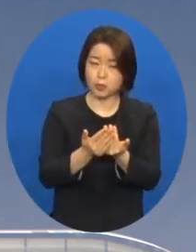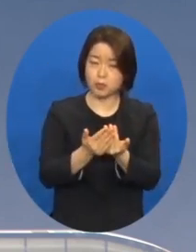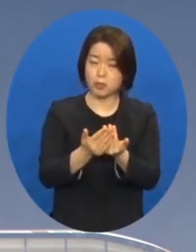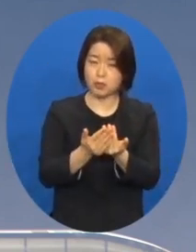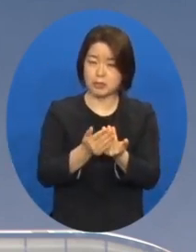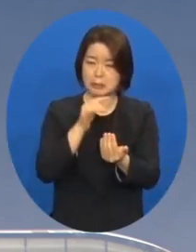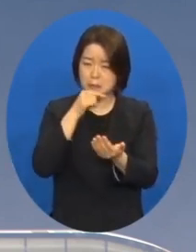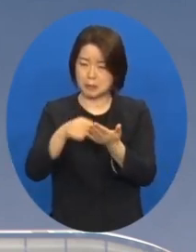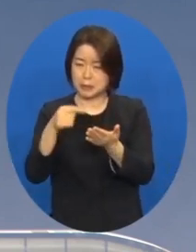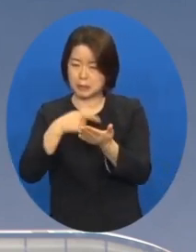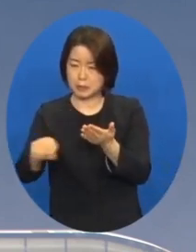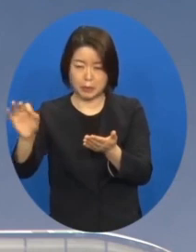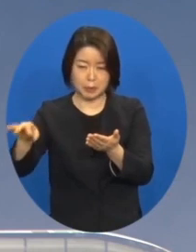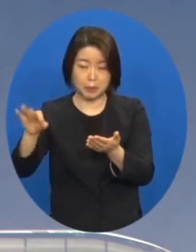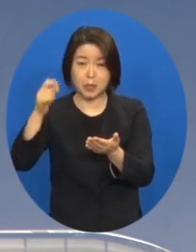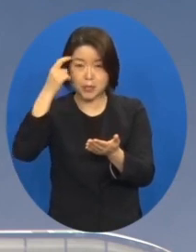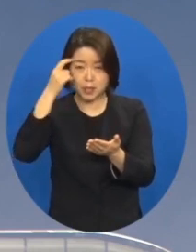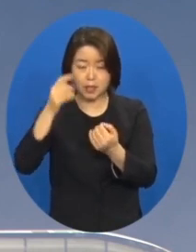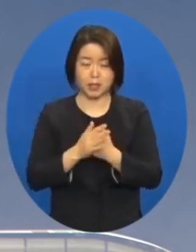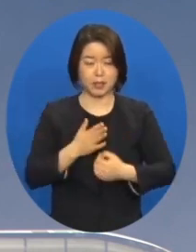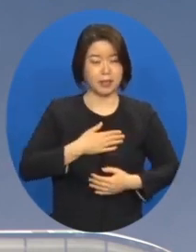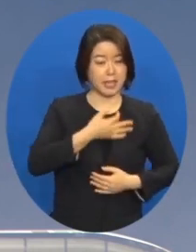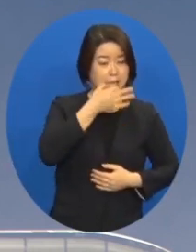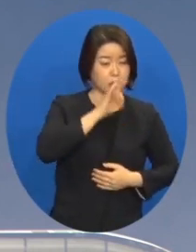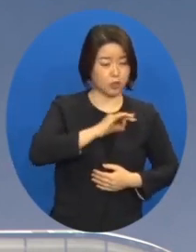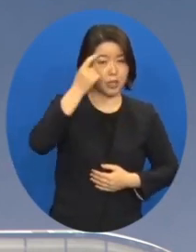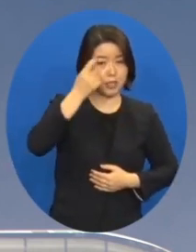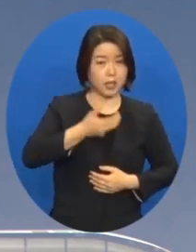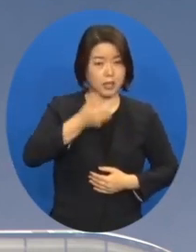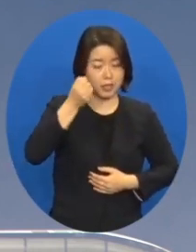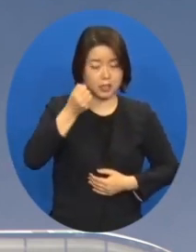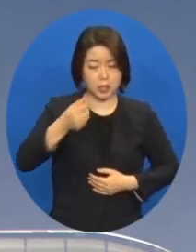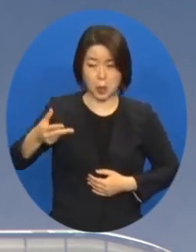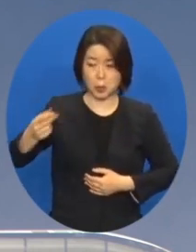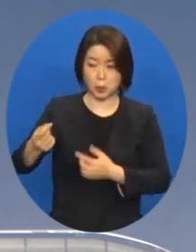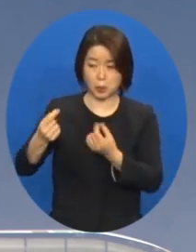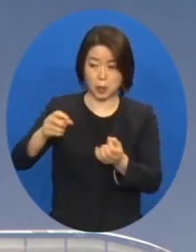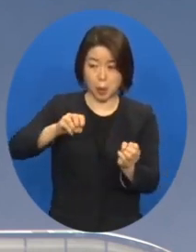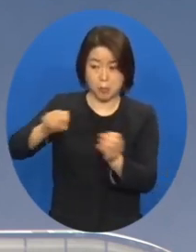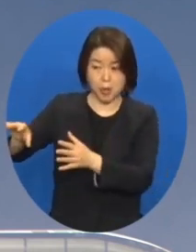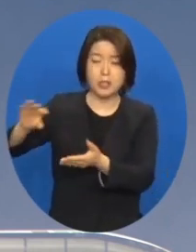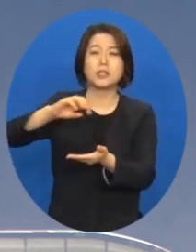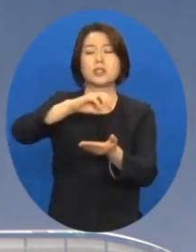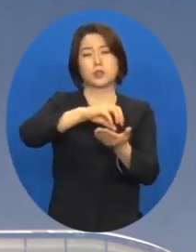여기고 유익하던 걸 다 배설물처럼 그렇게 버려질 정도로